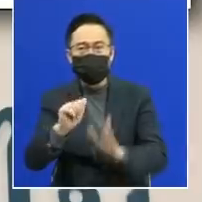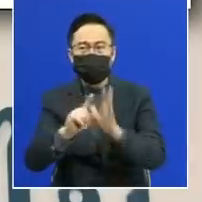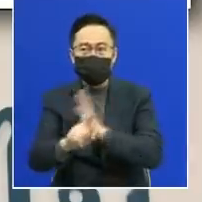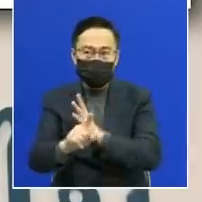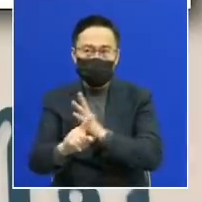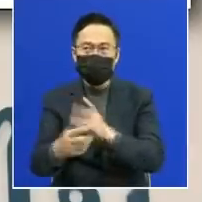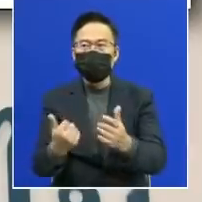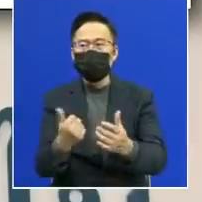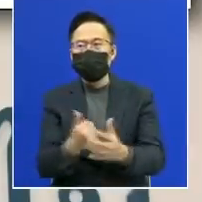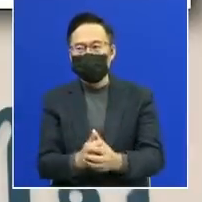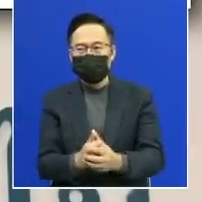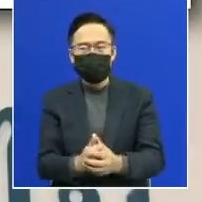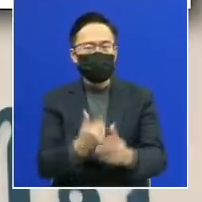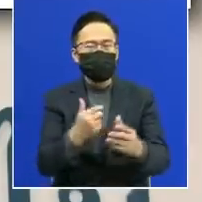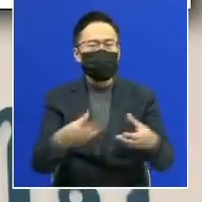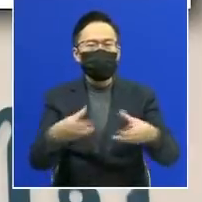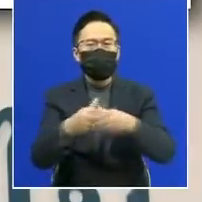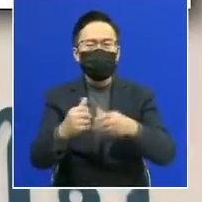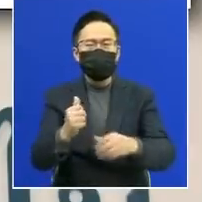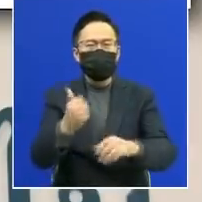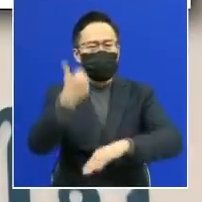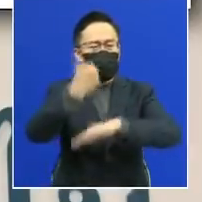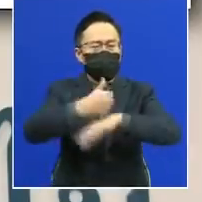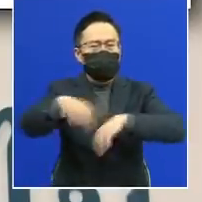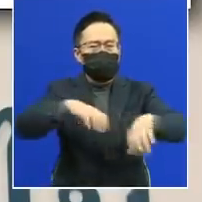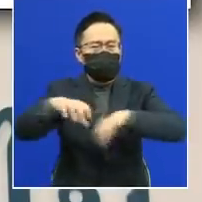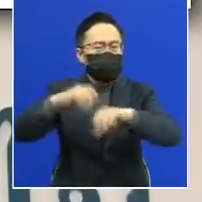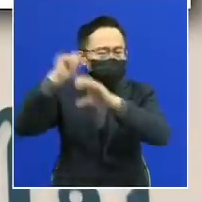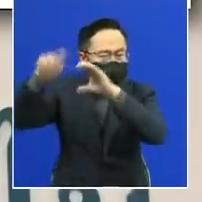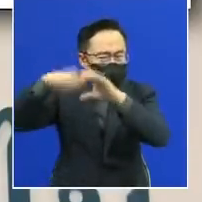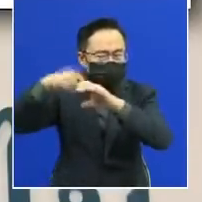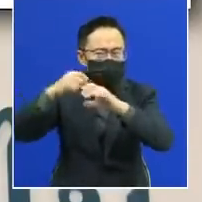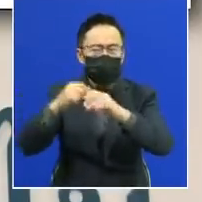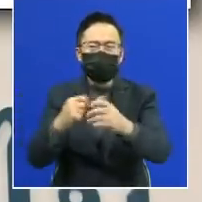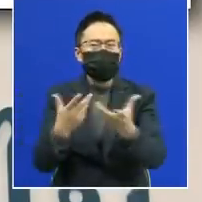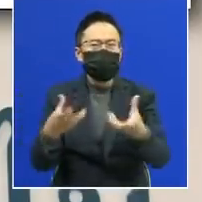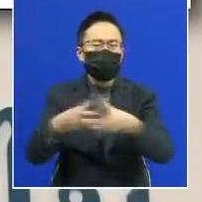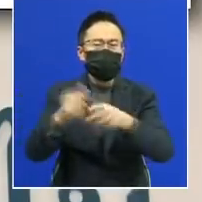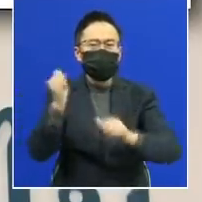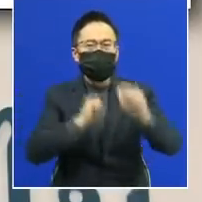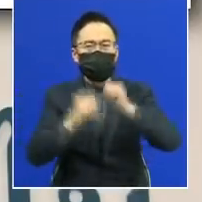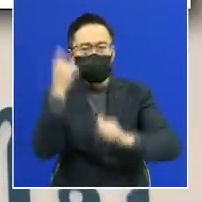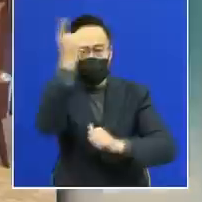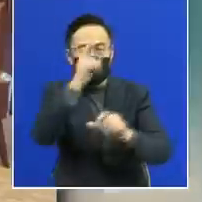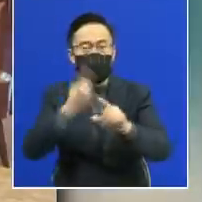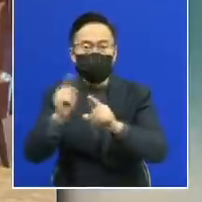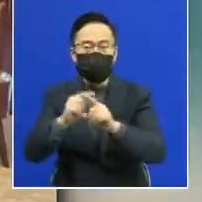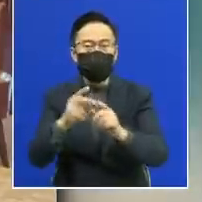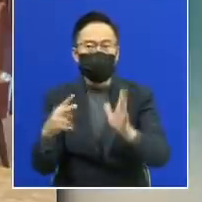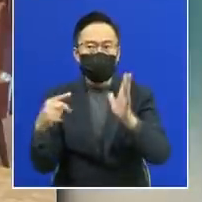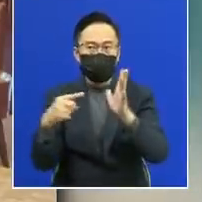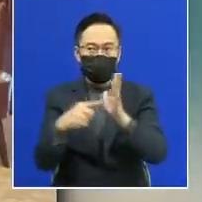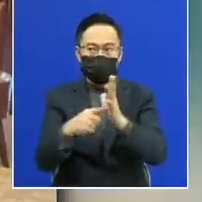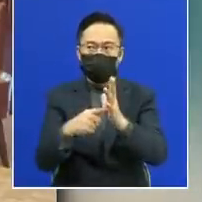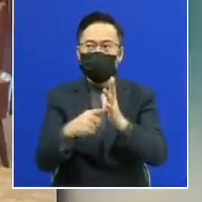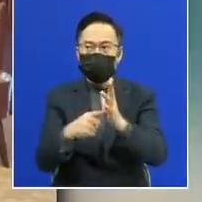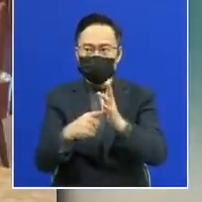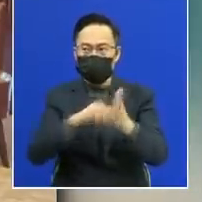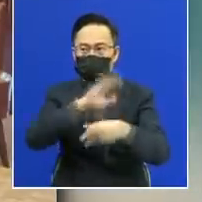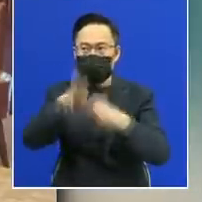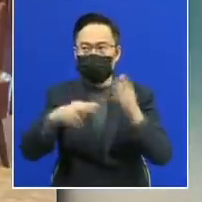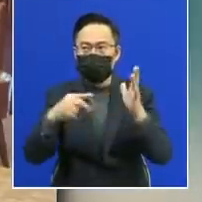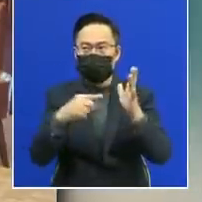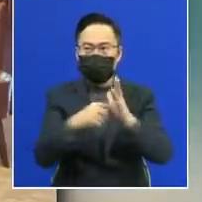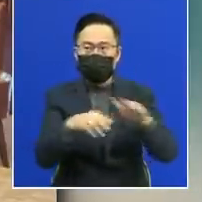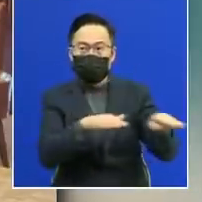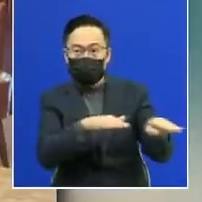เลอิสริยะนะพีระวันนะคุณจักรีคุณวินัยและอีกหลายๆคนตามที่คุณศรีสุวรรณเนี่ยระบุ